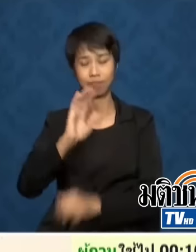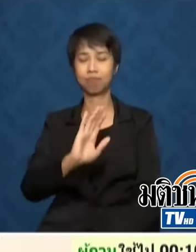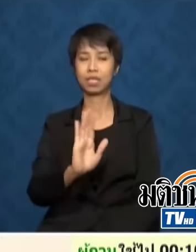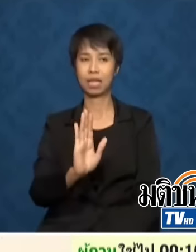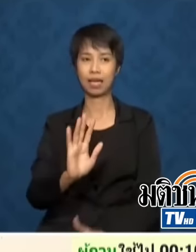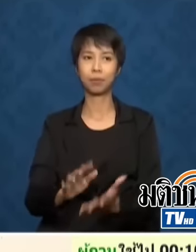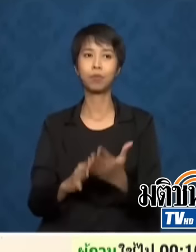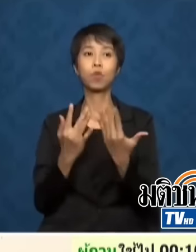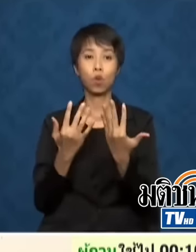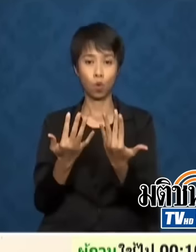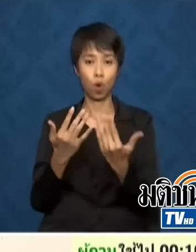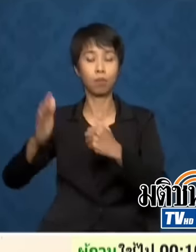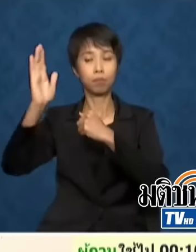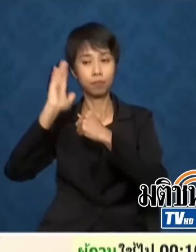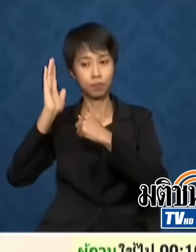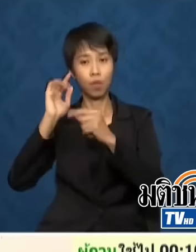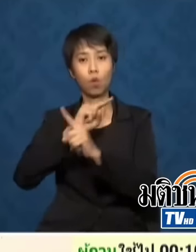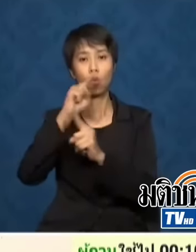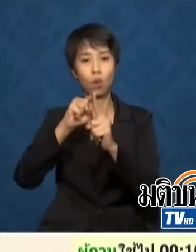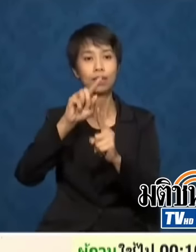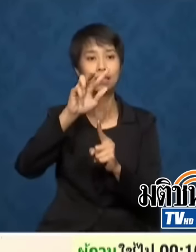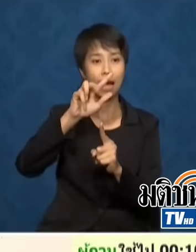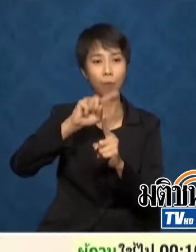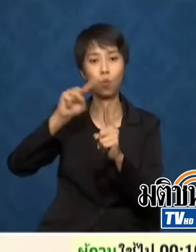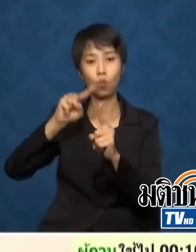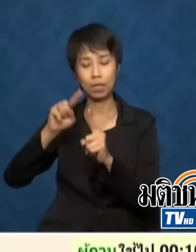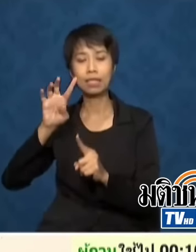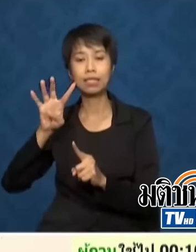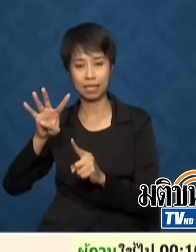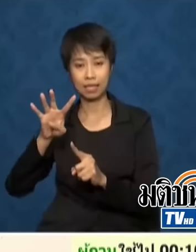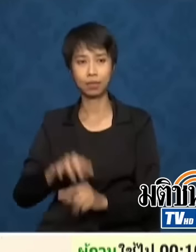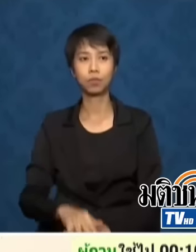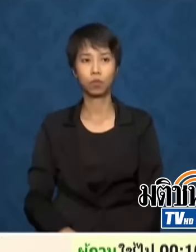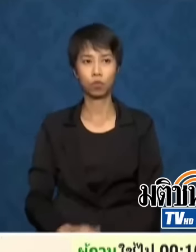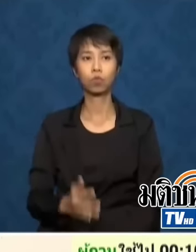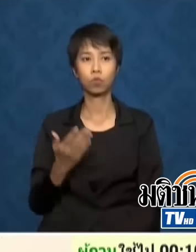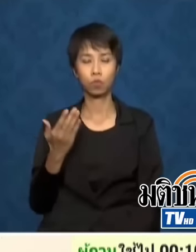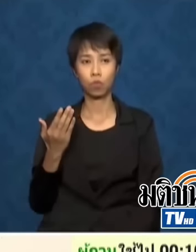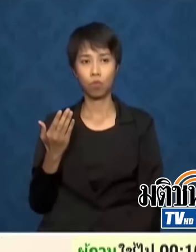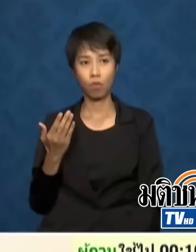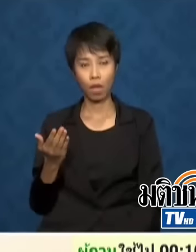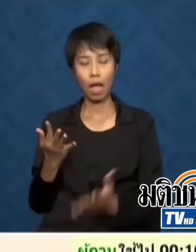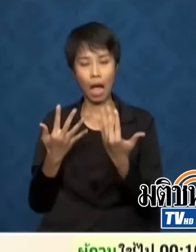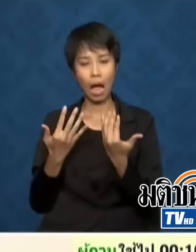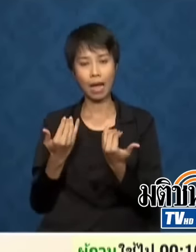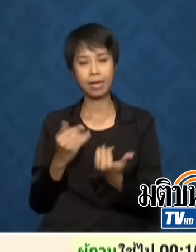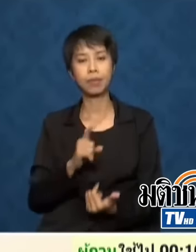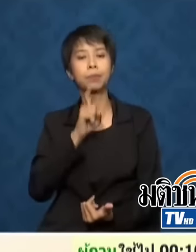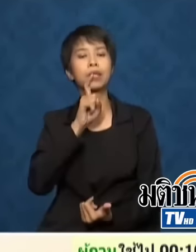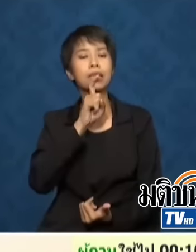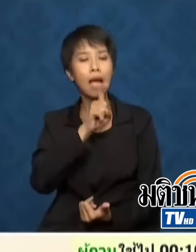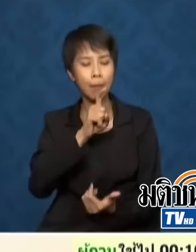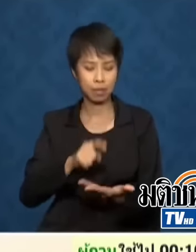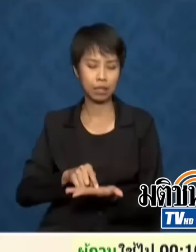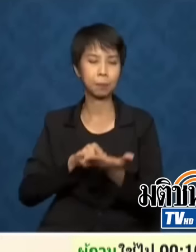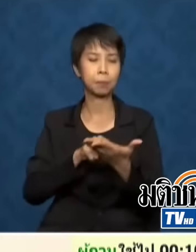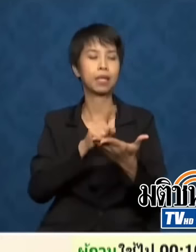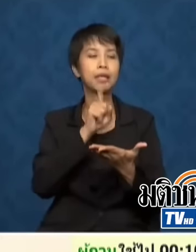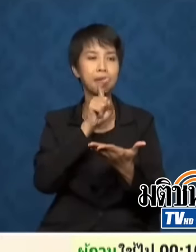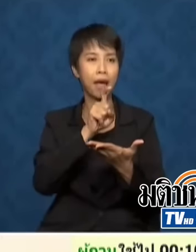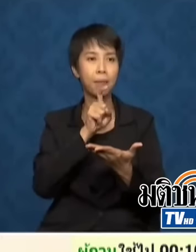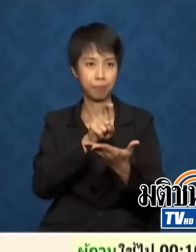านเอาไว้ตอนที่ท่านอภิปรายวันที่3วันที่4ครับเดี๋ยวท่านจะขออนุญาตสไลด์ท่านอภิปรายอันนี้มันเป็นกระทู้ครับต้องเข้าใ